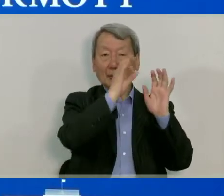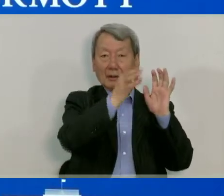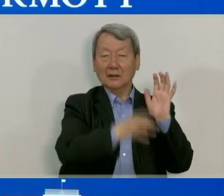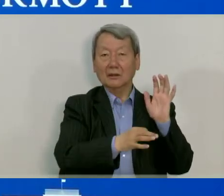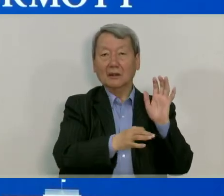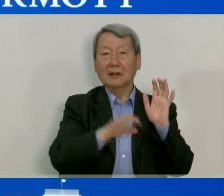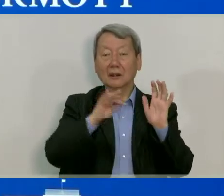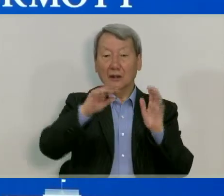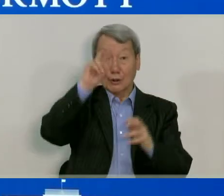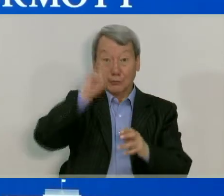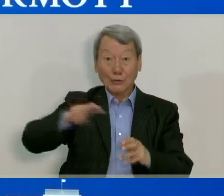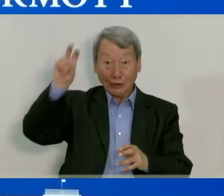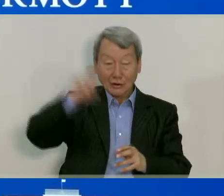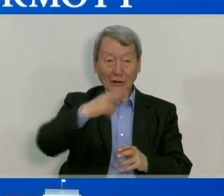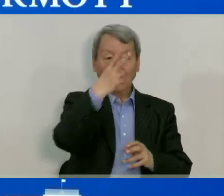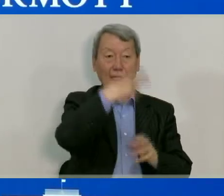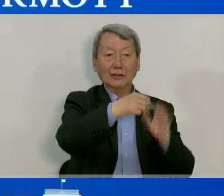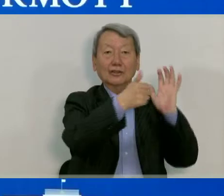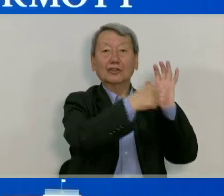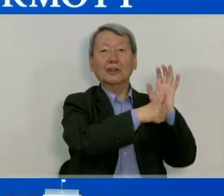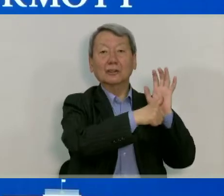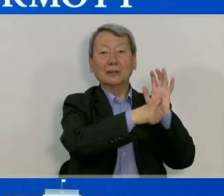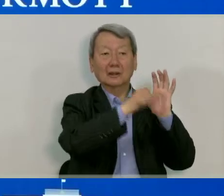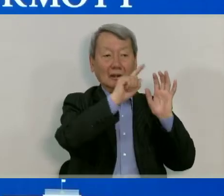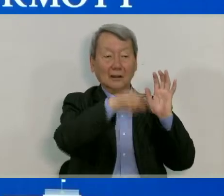36,9%, в Бишкеке –